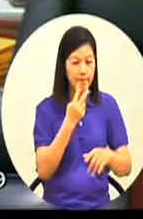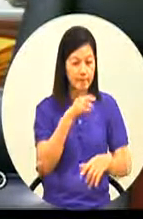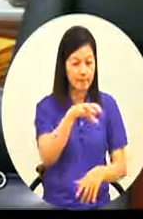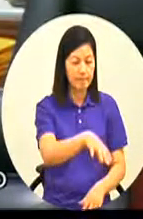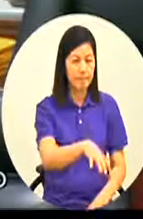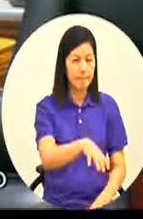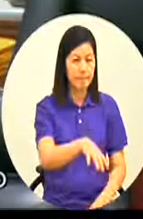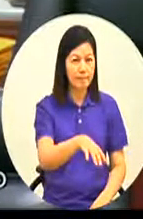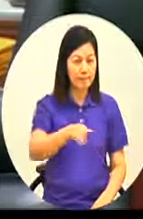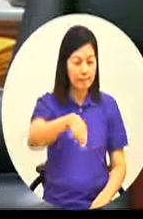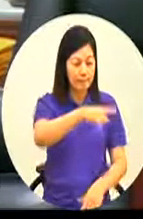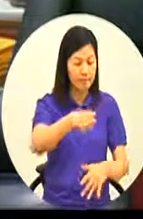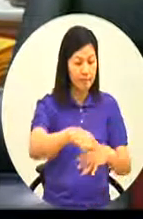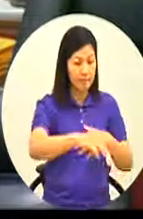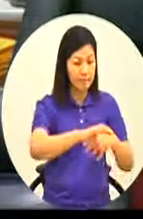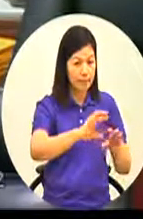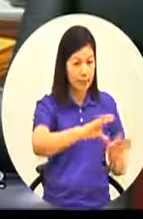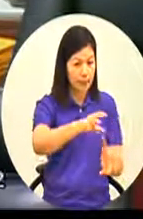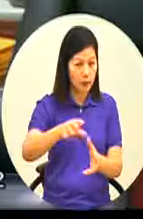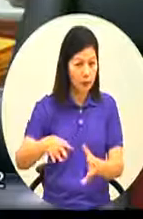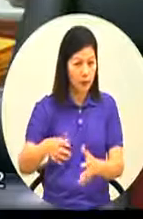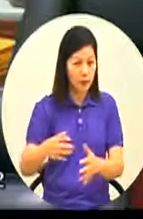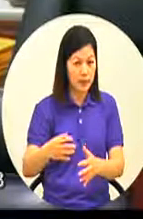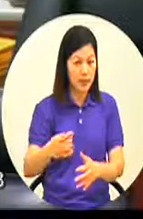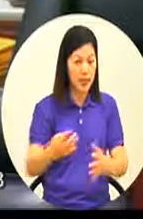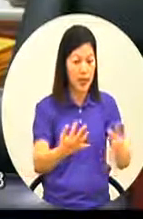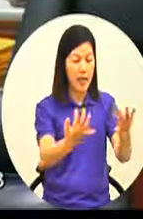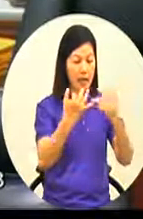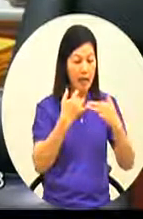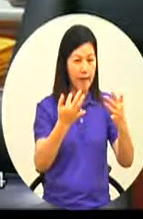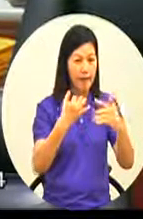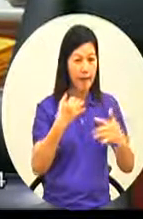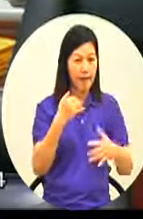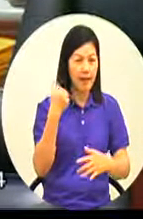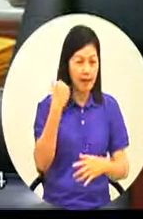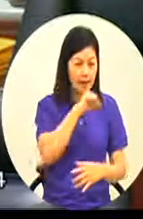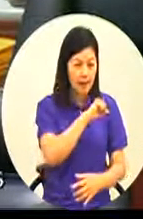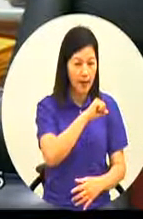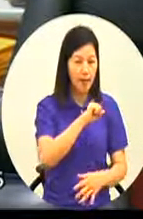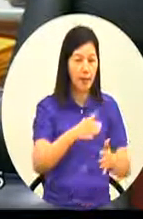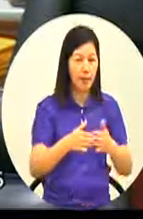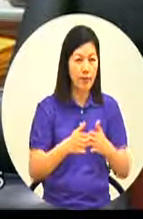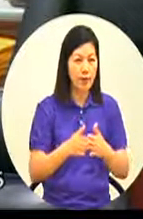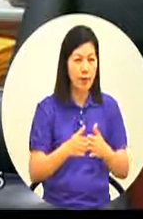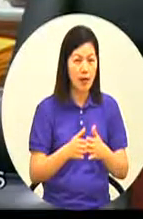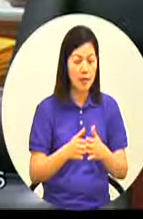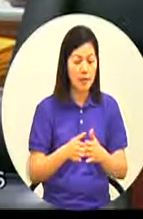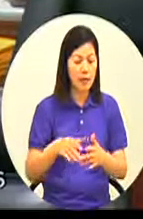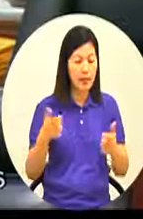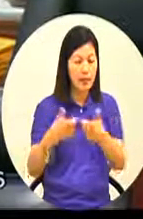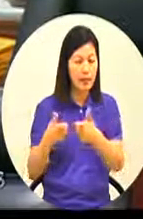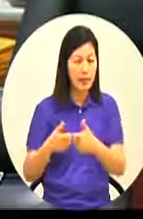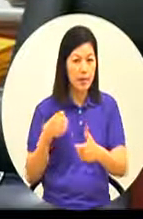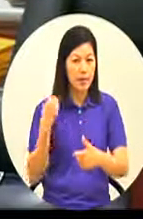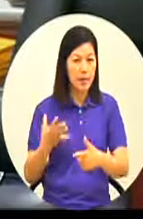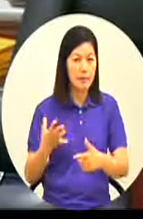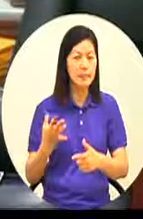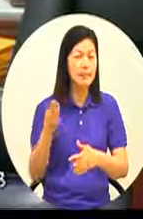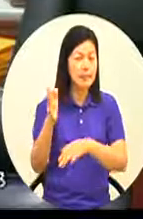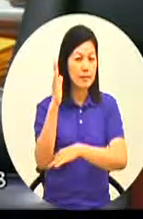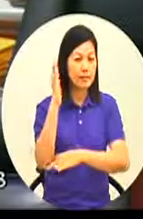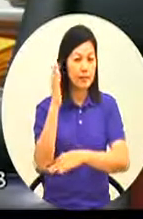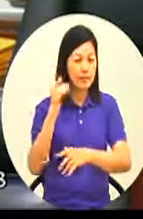那些的国家可以来我们高雄、台湾，哦，因为我们要迎合我们的新政府的政策嘛，好，哦，